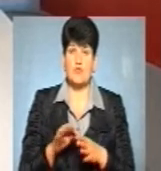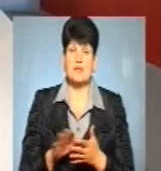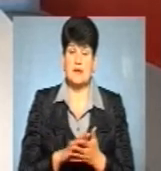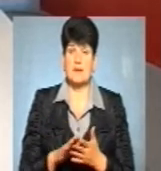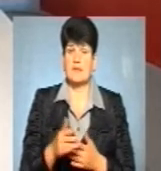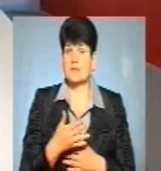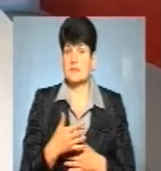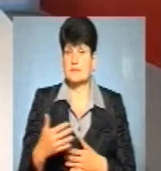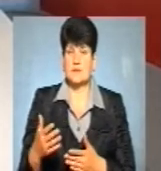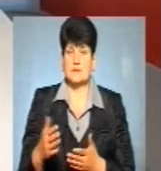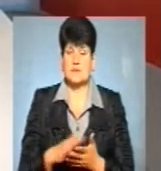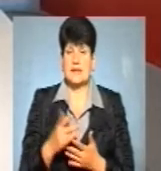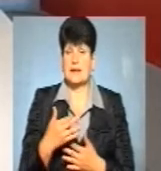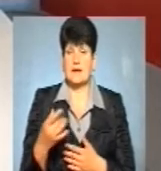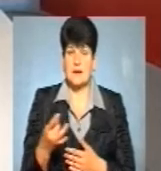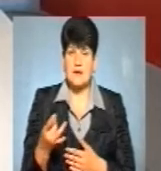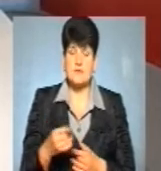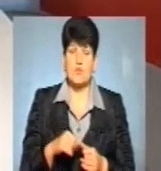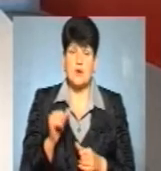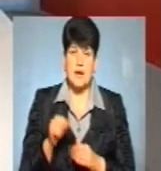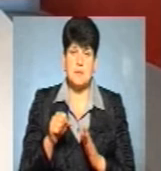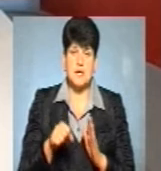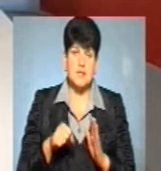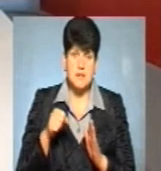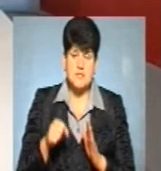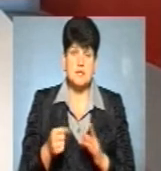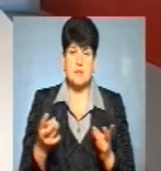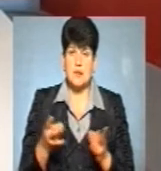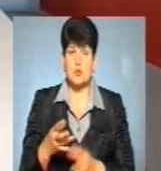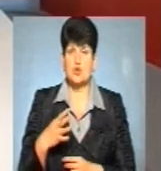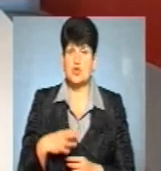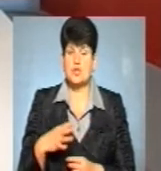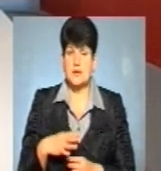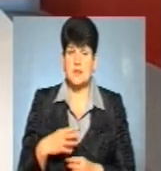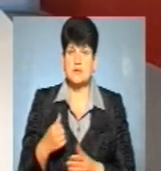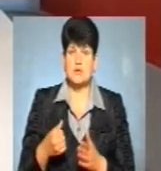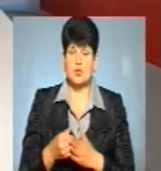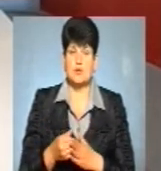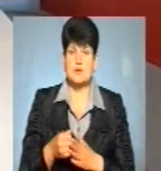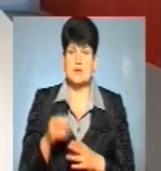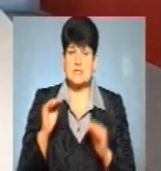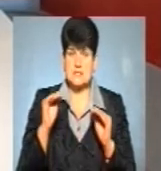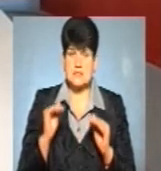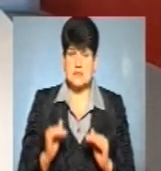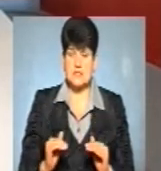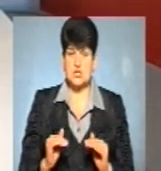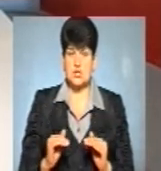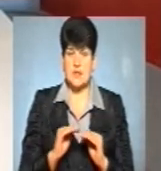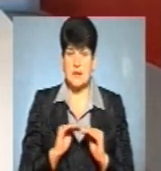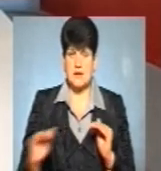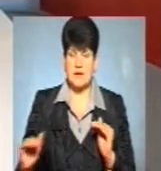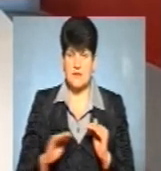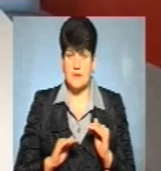декілька раз. В деяких керницях треба було дочекатися до зниження рівня підшкірних вод,